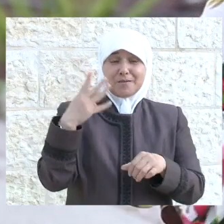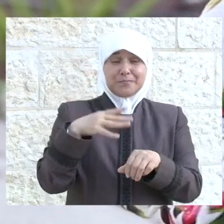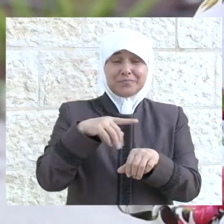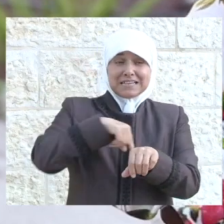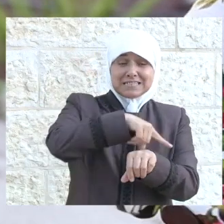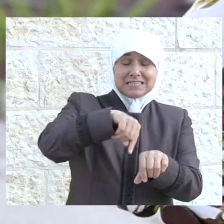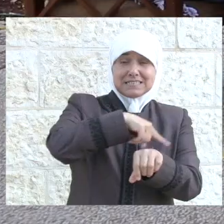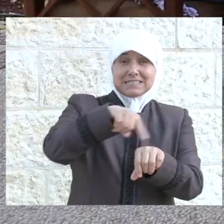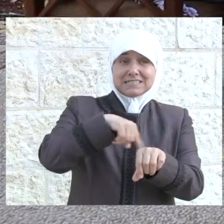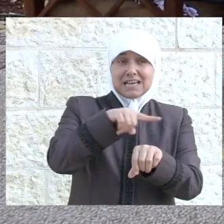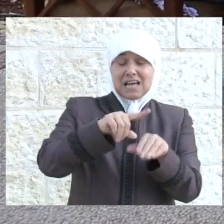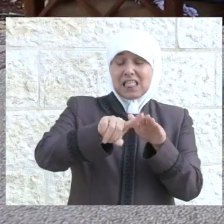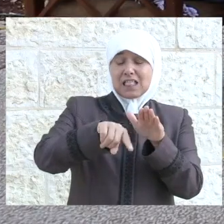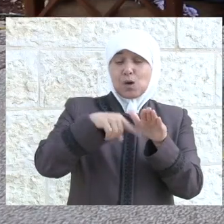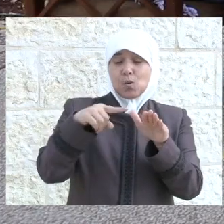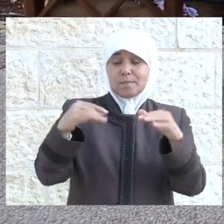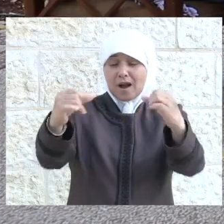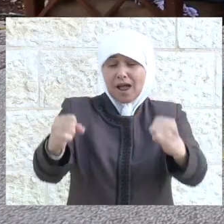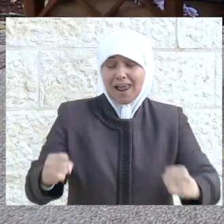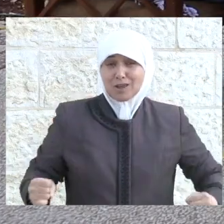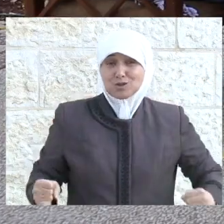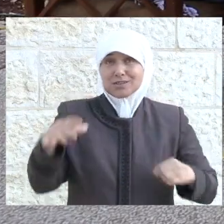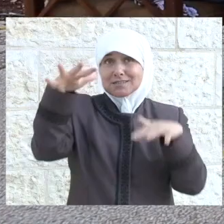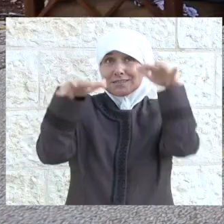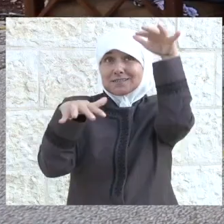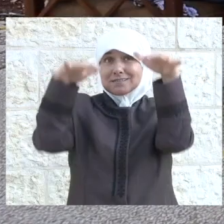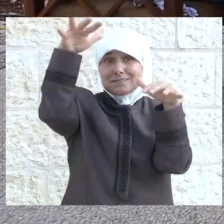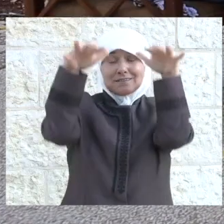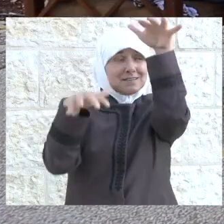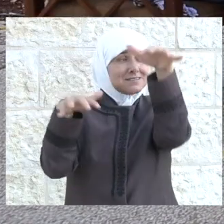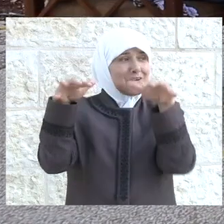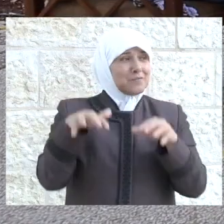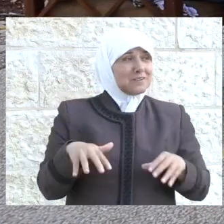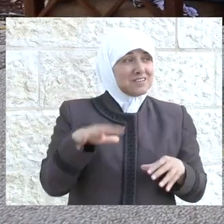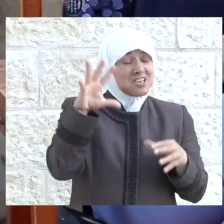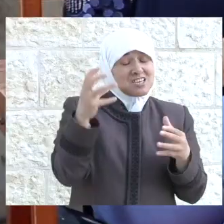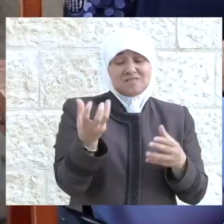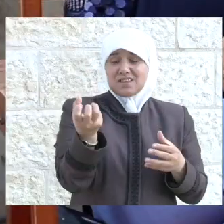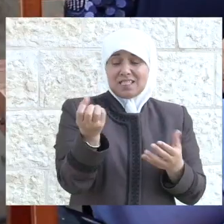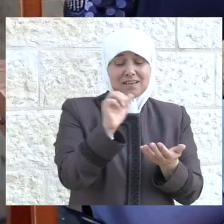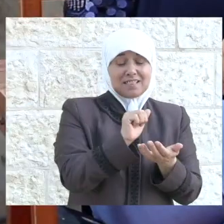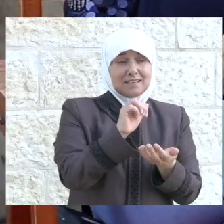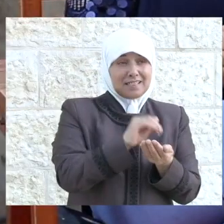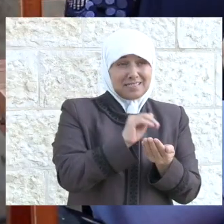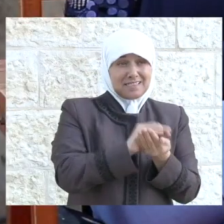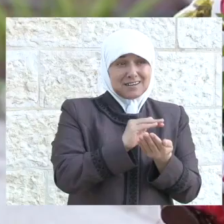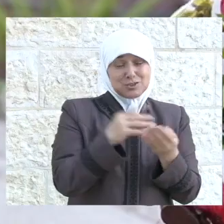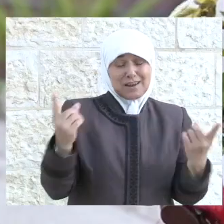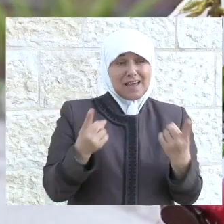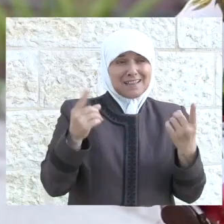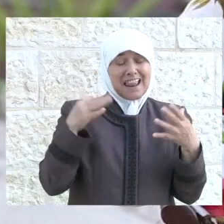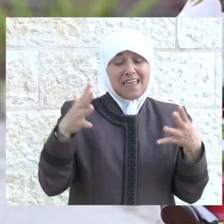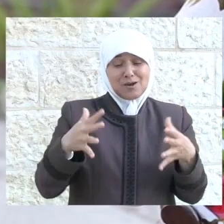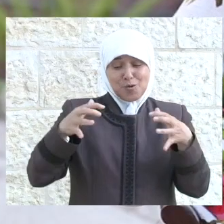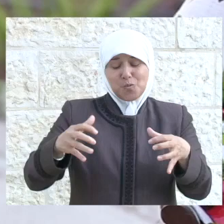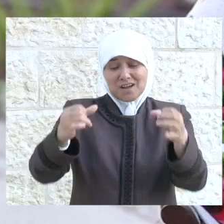هاي كانت أول مرة على التلج؟ على الجليد لسه يكون مشترج، يعني مشترج لسه أصقع يعني